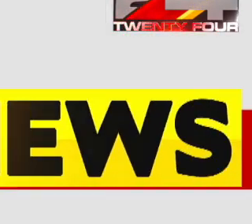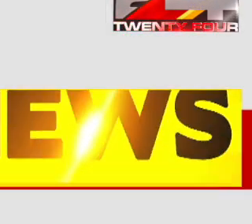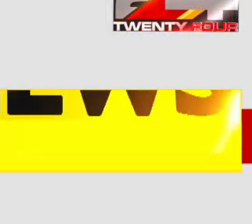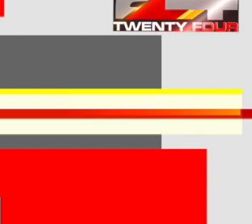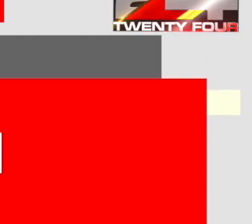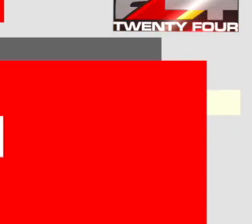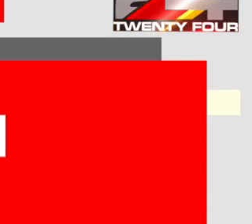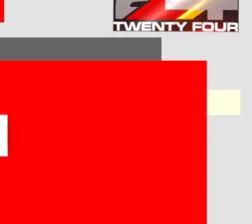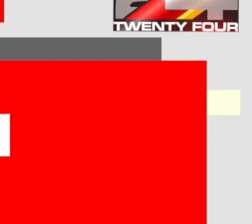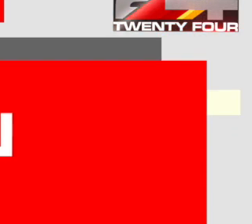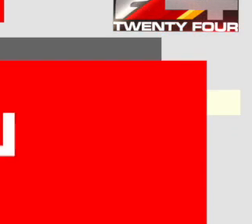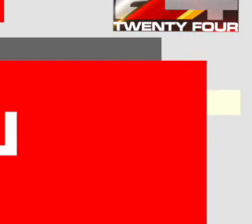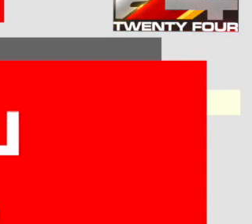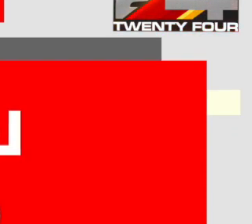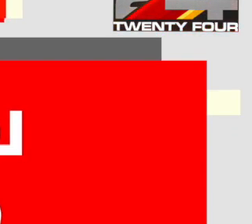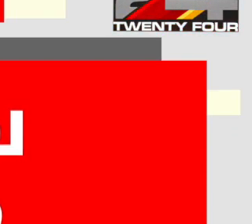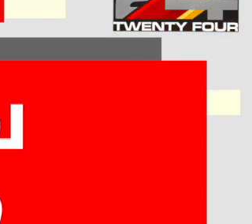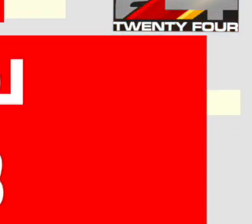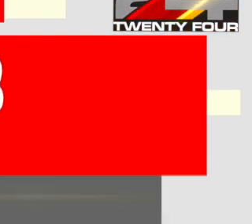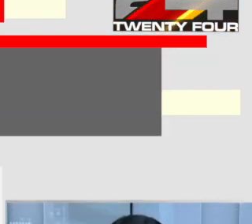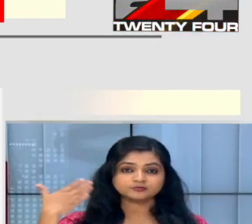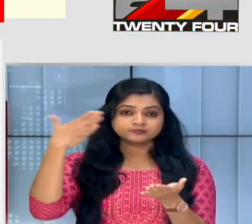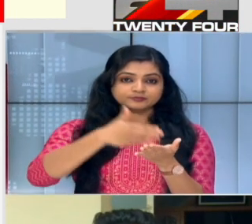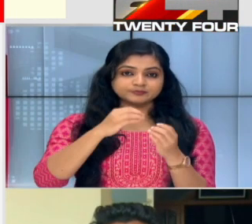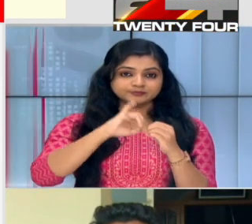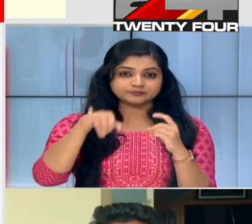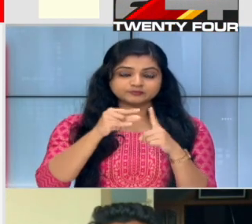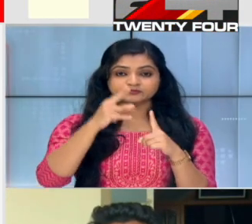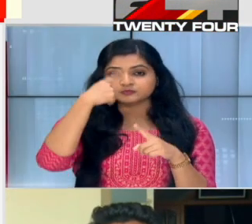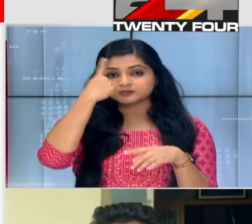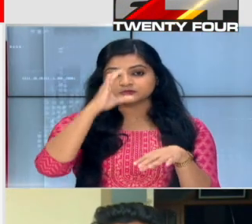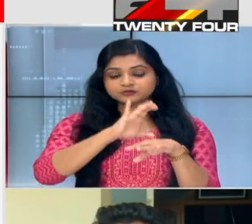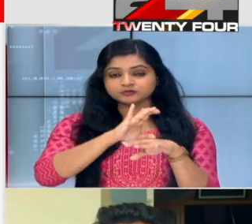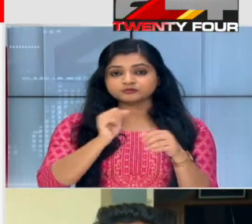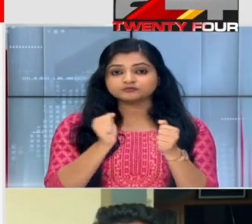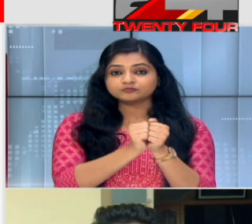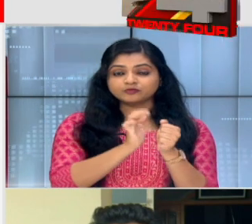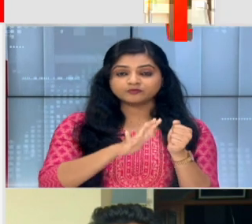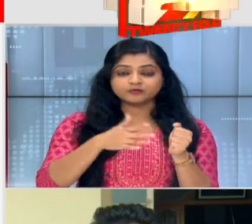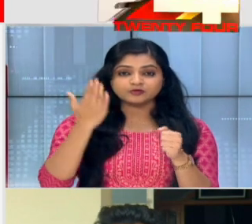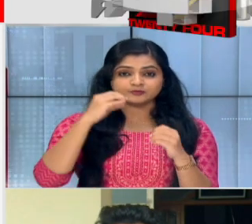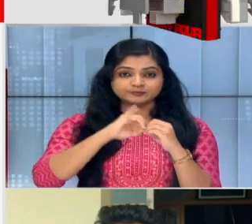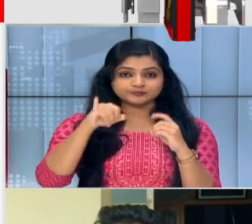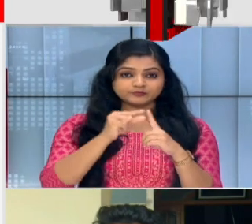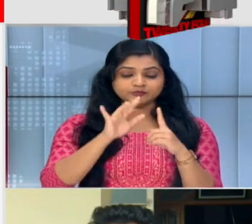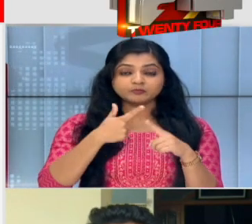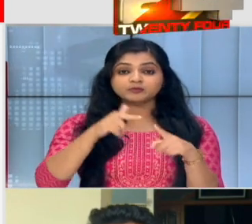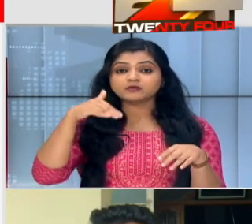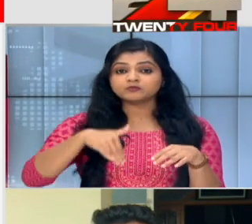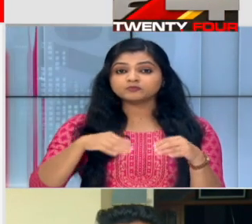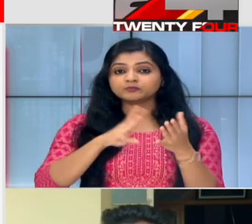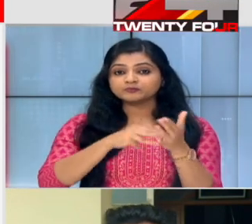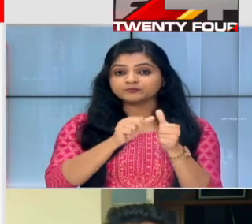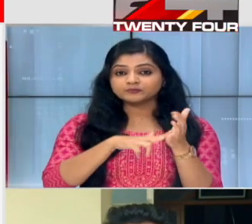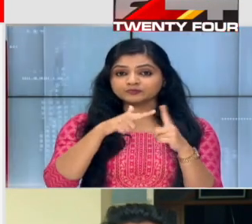ഈ ഈസ്റ്റർ സന്ദർശനം ഉൾപ്പെടെയുള്ള നടപടികളുമായി ക്രിസ്ത്യൻ സഭകളുമായി അടുത്തു നിൽക്കുന്ന ഒരു സാഹചര്യത്തിലാണ് ഈ മണിപ്പൂർ കലാപത്തിലേക്ക് പോകുന്നത്.